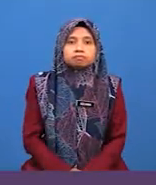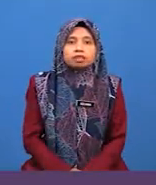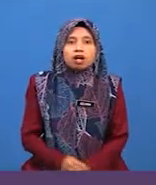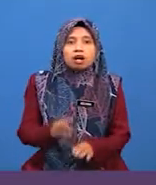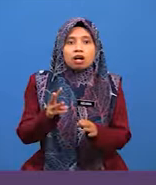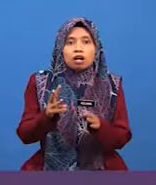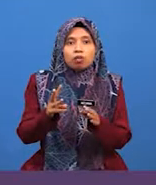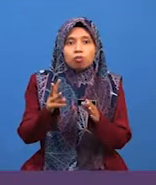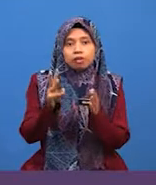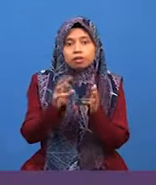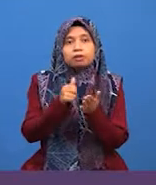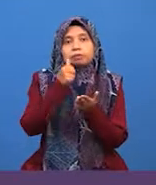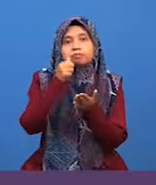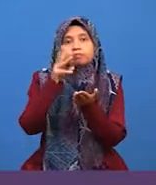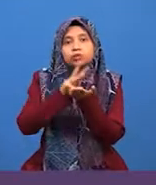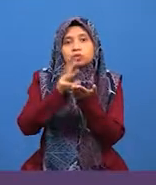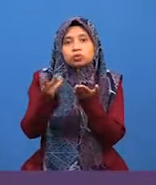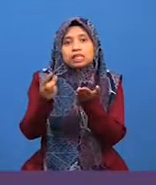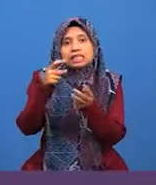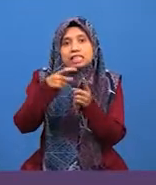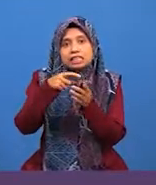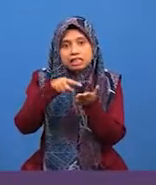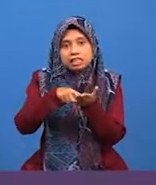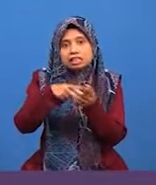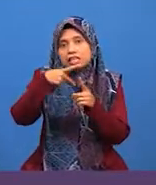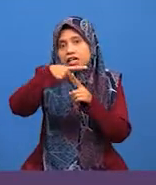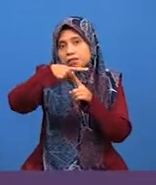Warkah ini daripada Zarina.